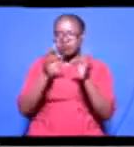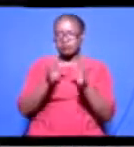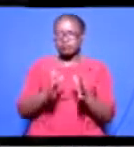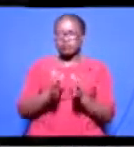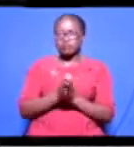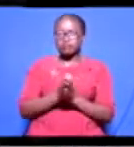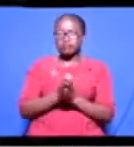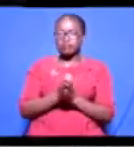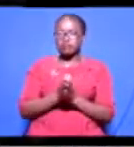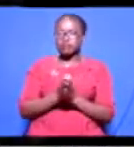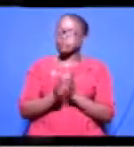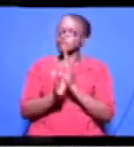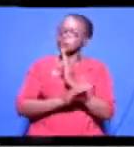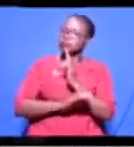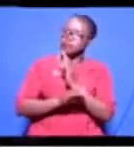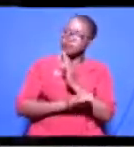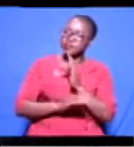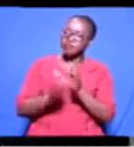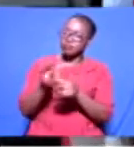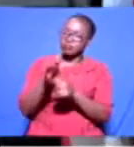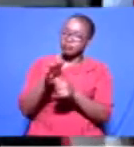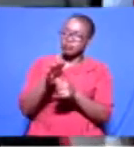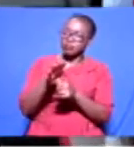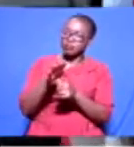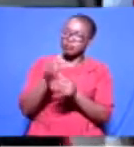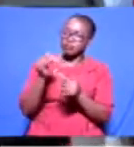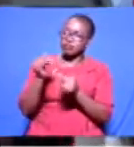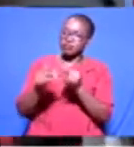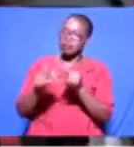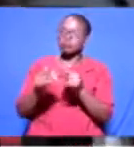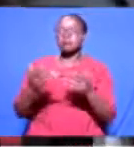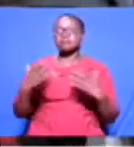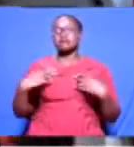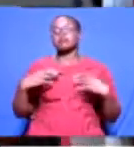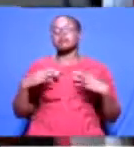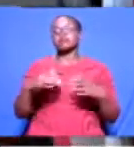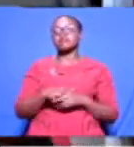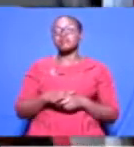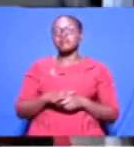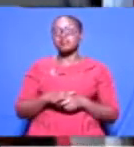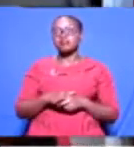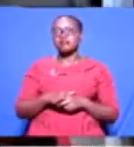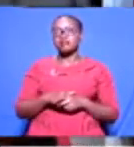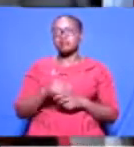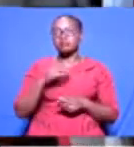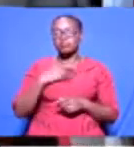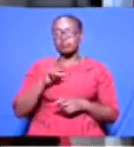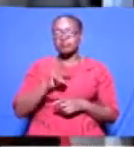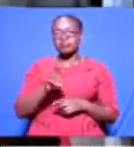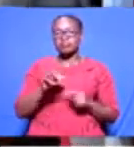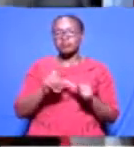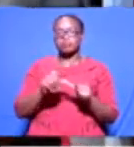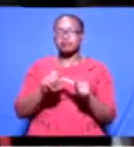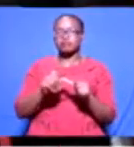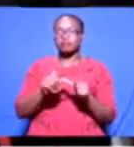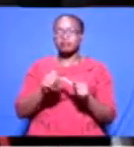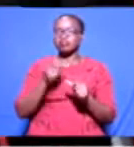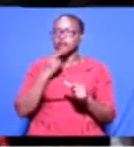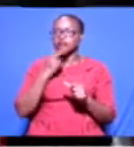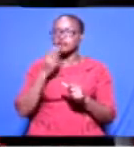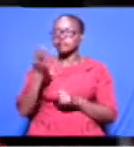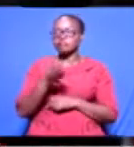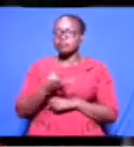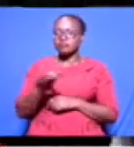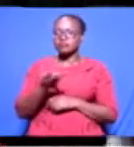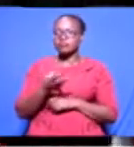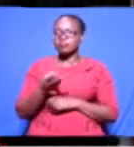mkubwa nchini, mabalozi, na hatimaye wananchi. Shughuli hiyo ya kutazama mwili itaendelea hadi Jumanne na Jumatano